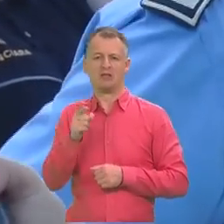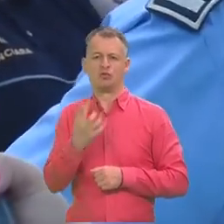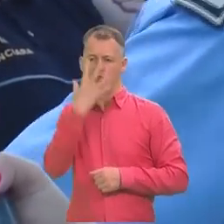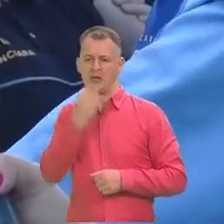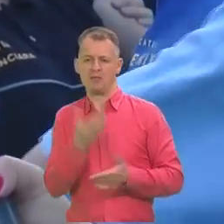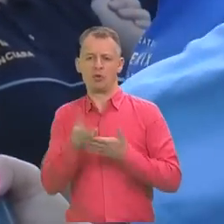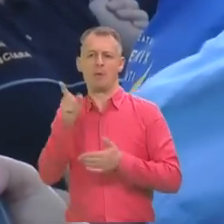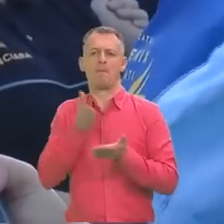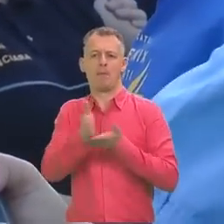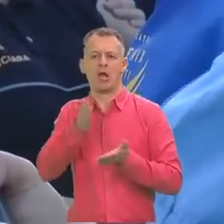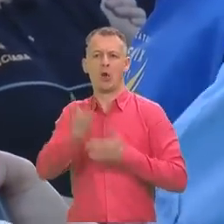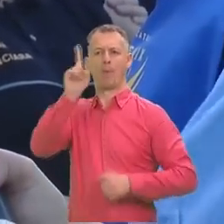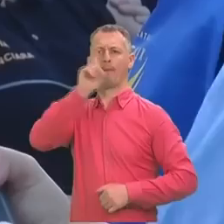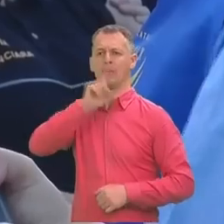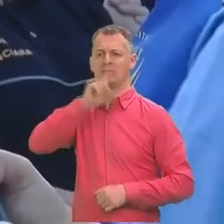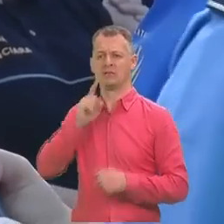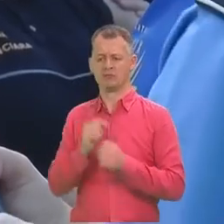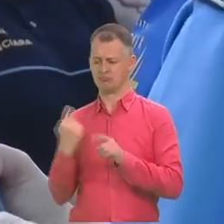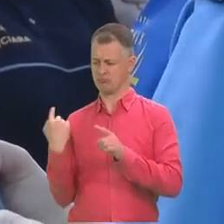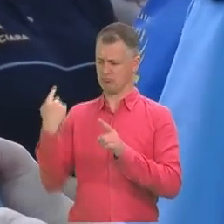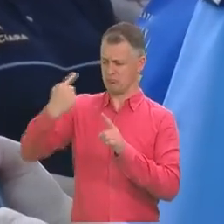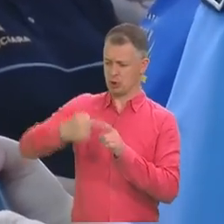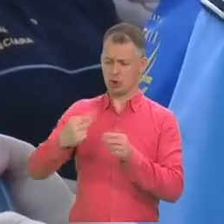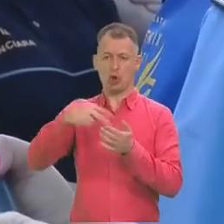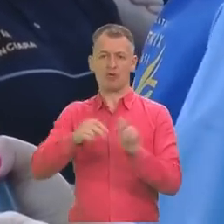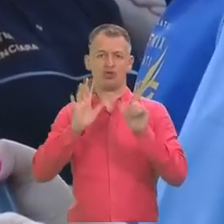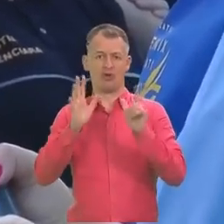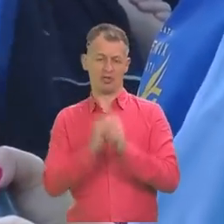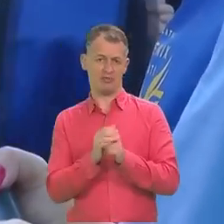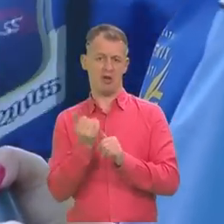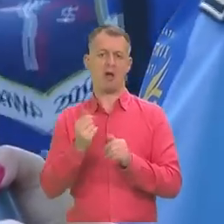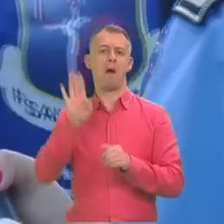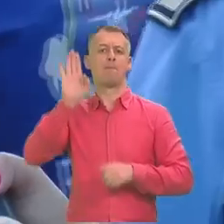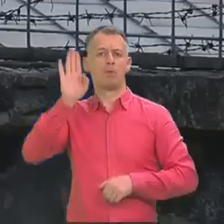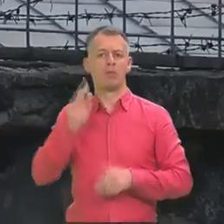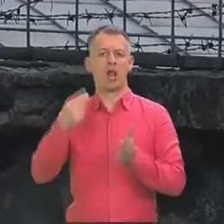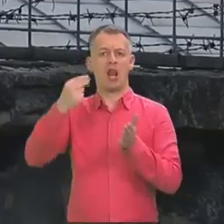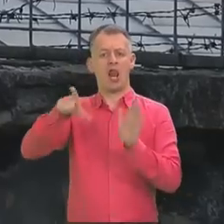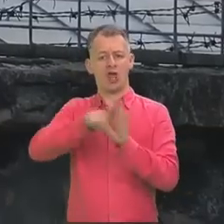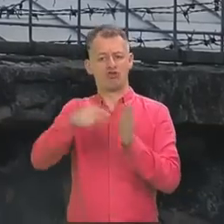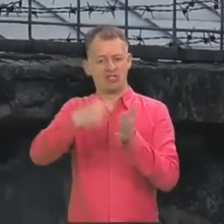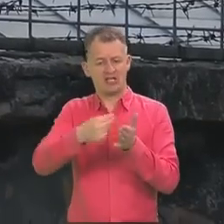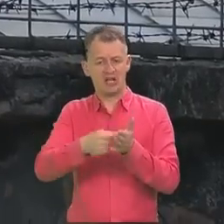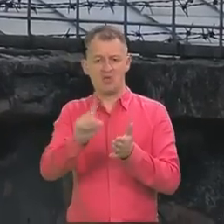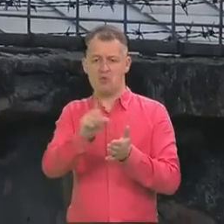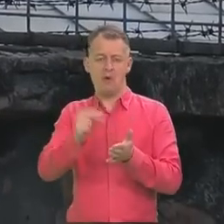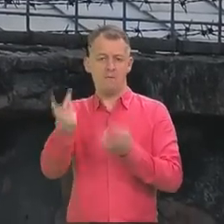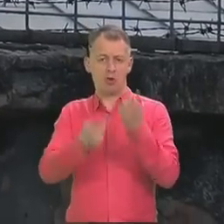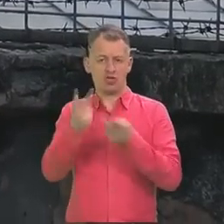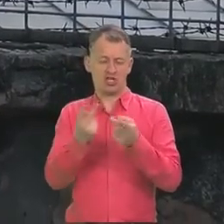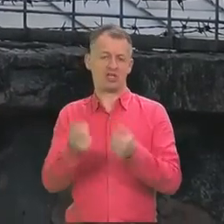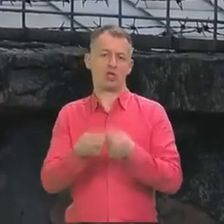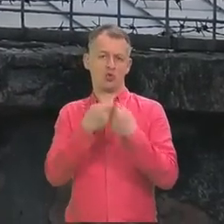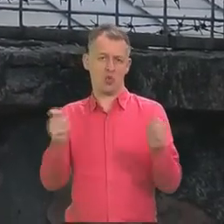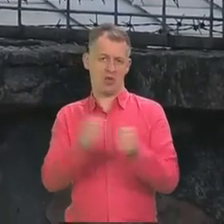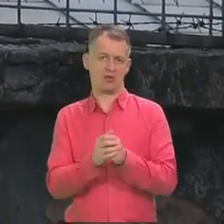constant. Din 2017 ni s-a promis o lege a salarizării care nici în momentul de față nu este aplicată în integralitate.